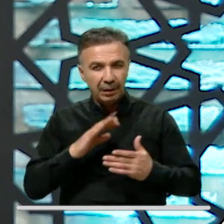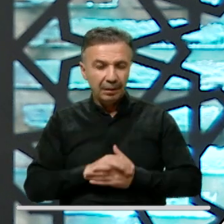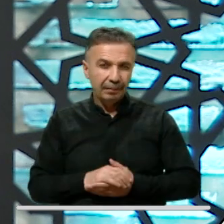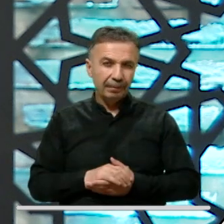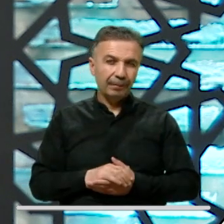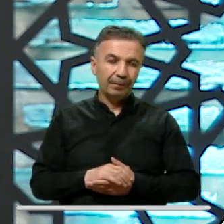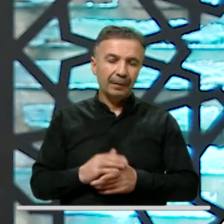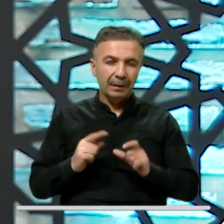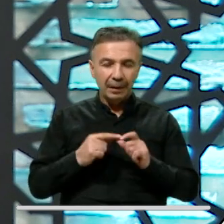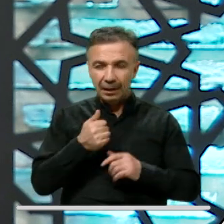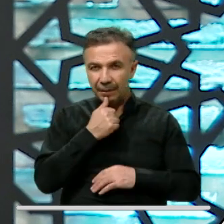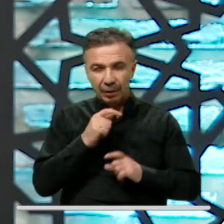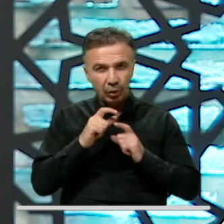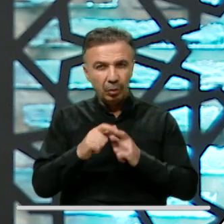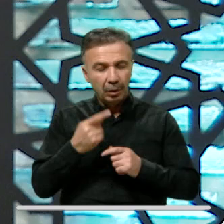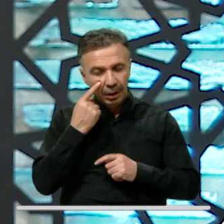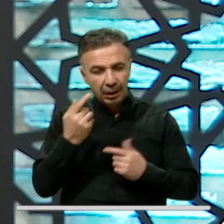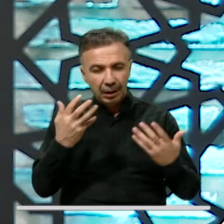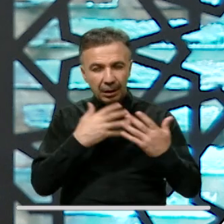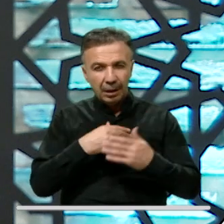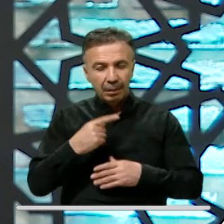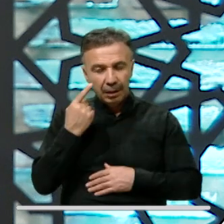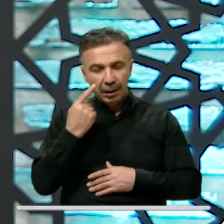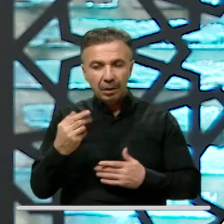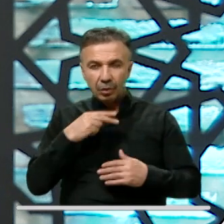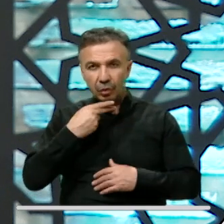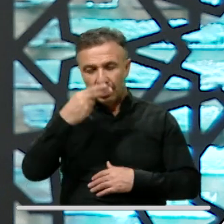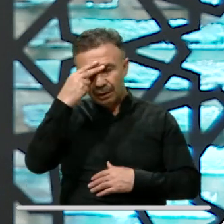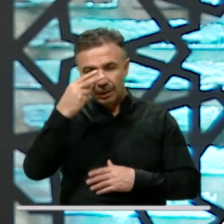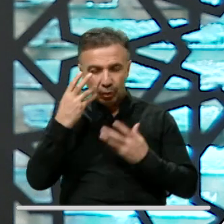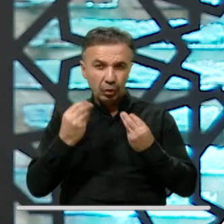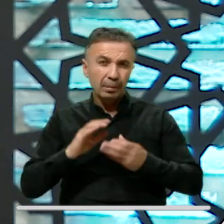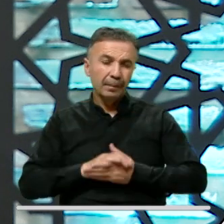Hoş bulduk. Selamünaleyküm. Hayırlı akşamlar. Hayırlı cumalar. Aleyküm selam. Sağ olun Serdar Bey. Buyurun.